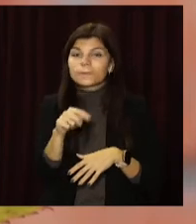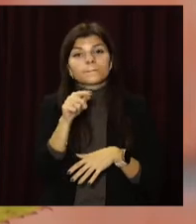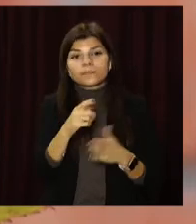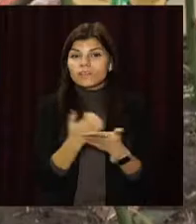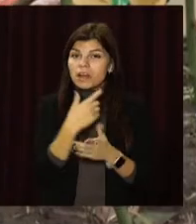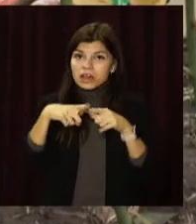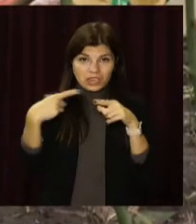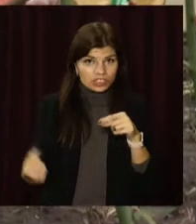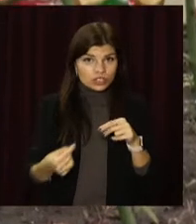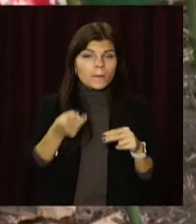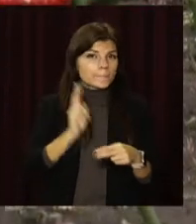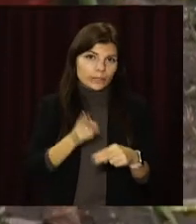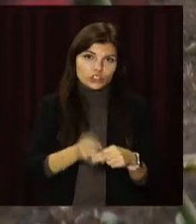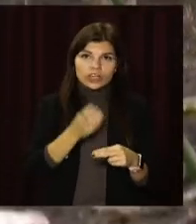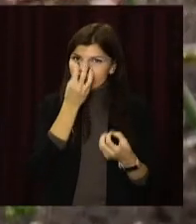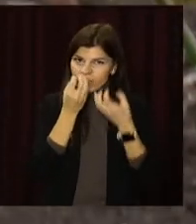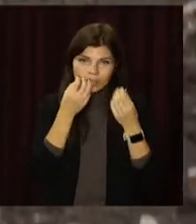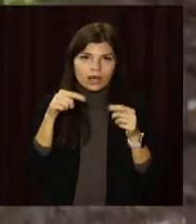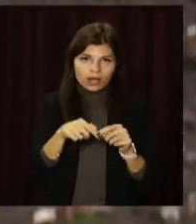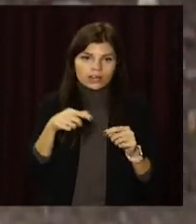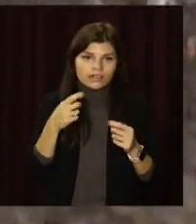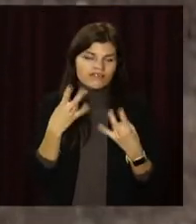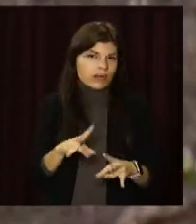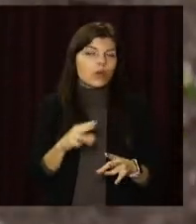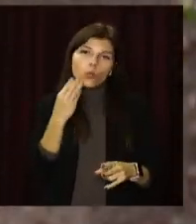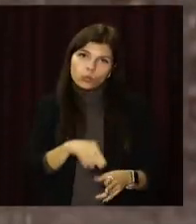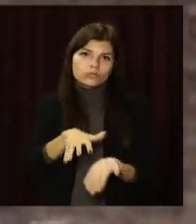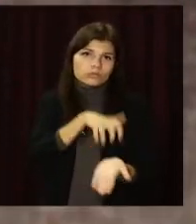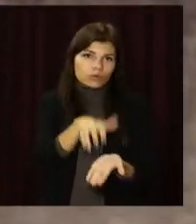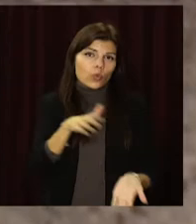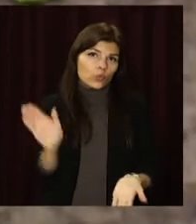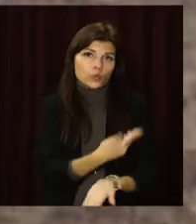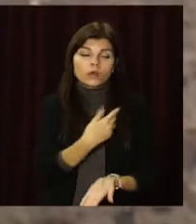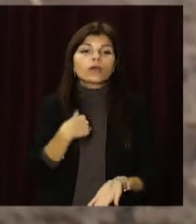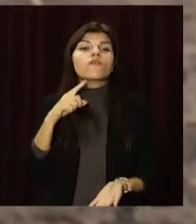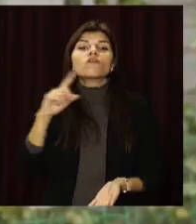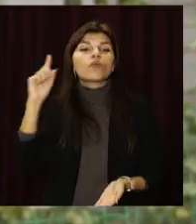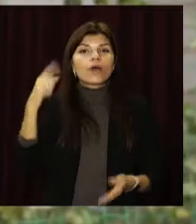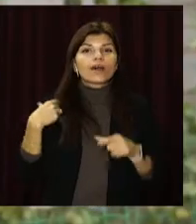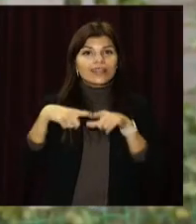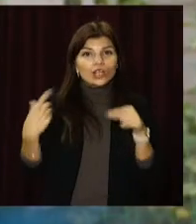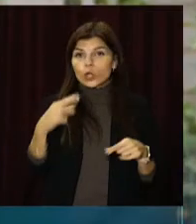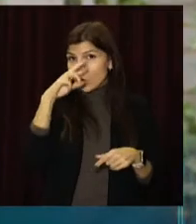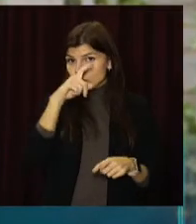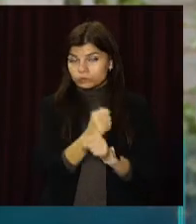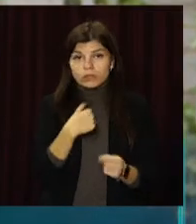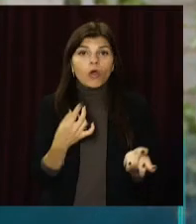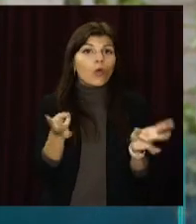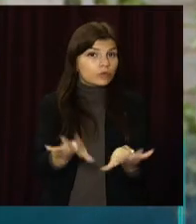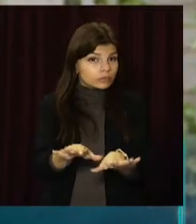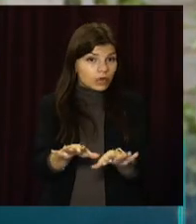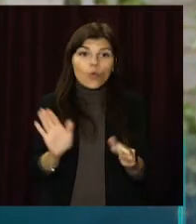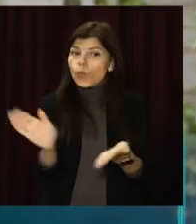неприбране листя тільки зашкодить квітам. Лучше їх обирати. В тому году я зробила ошибку, я ставила листя,